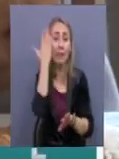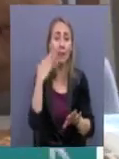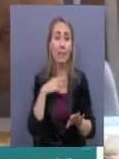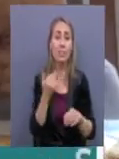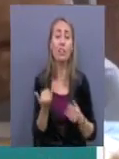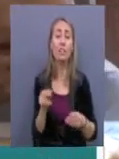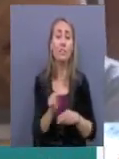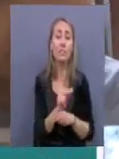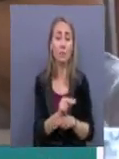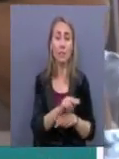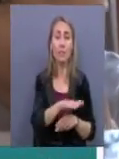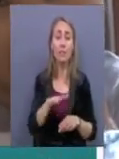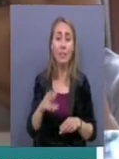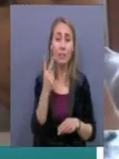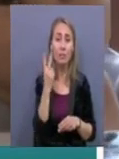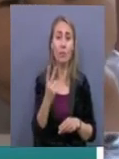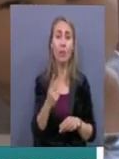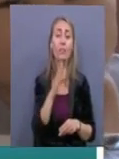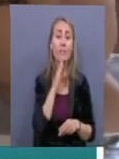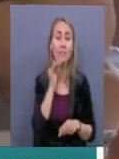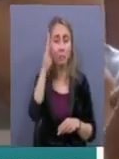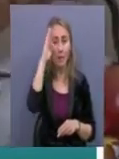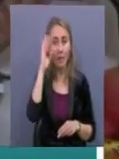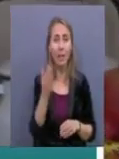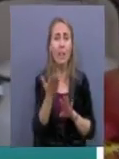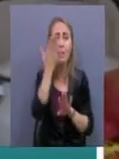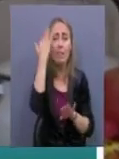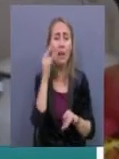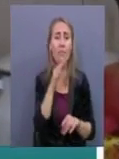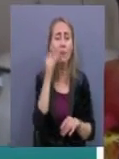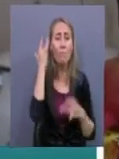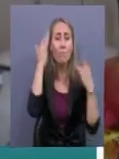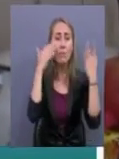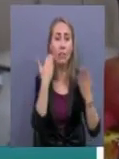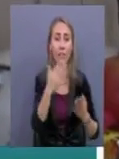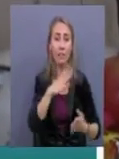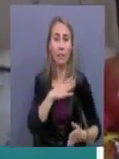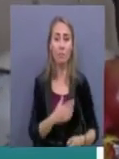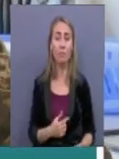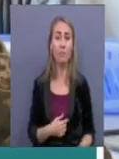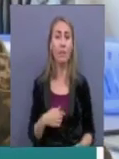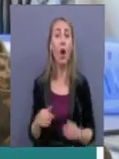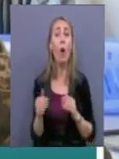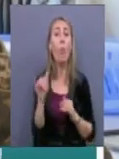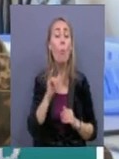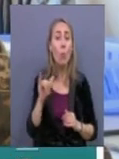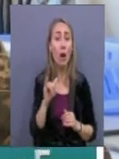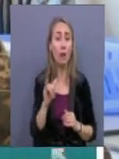отыр. Баспаналы болу олардың көптен күткен арман еді. Орал қаласында, Ақтау қаласында, қазір осы Көкшетау